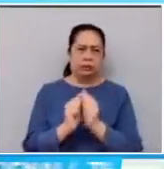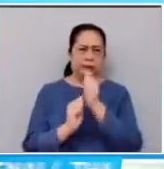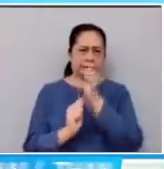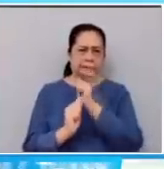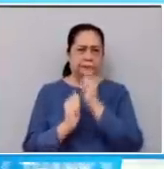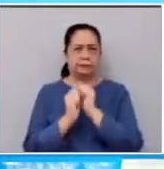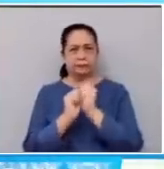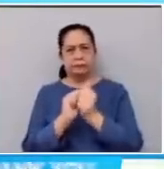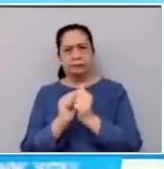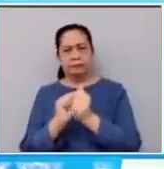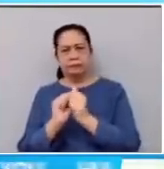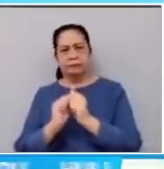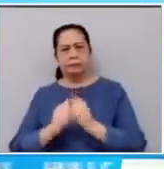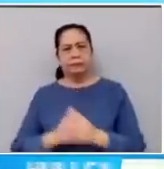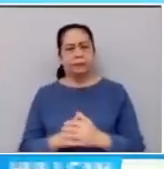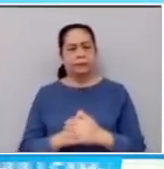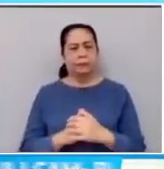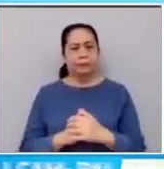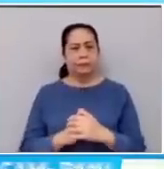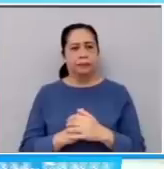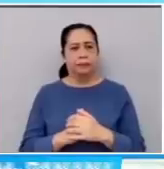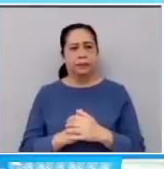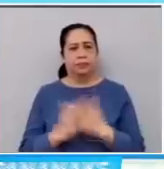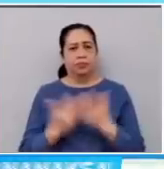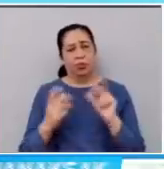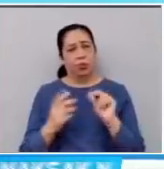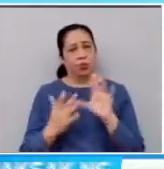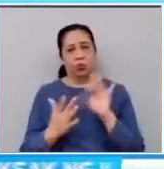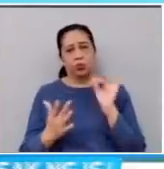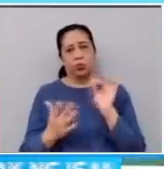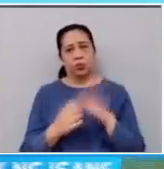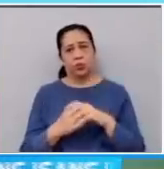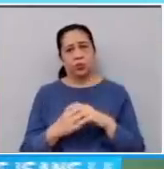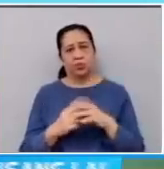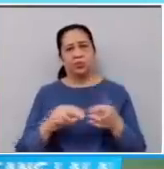kami. Wala magawa eh, dadagdag lang ng ano.